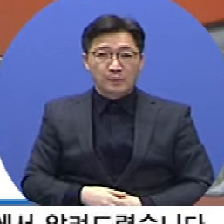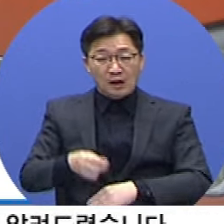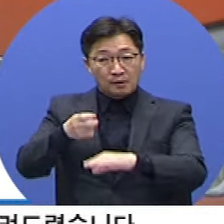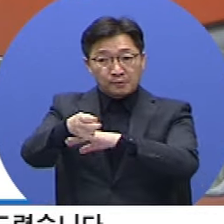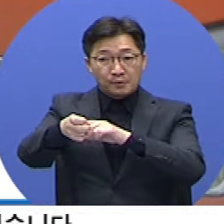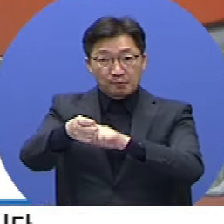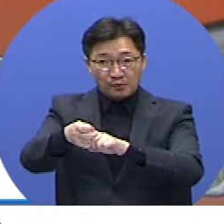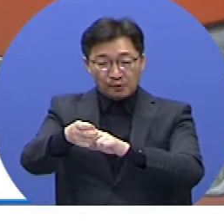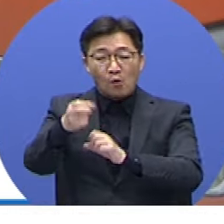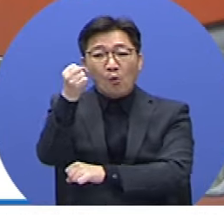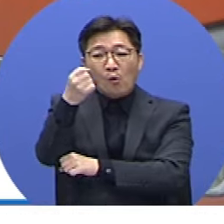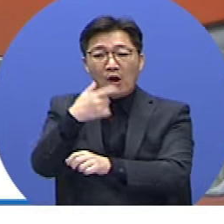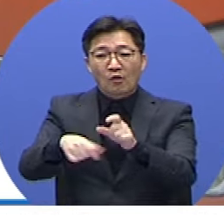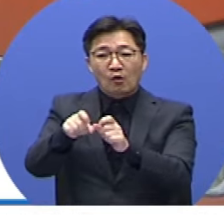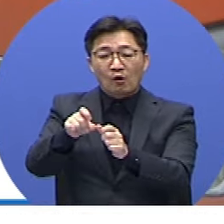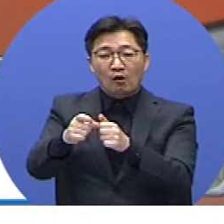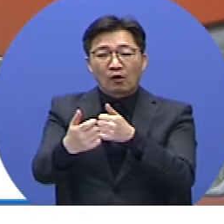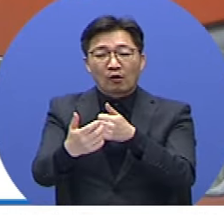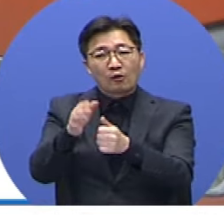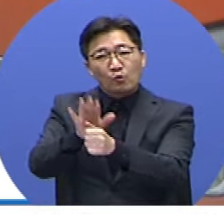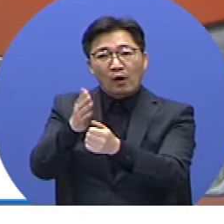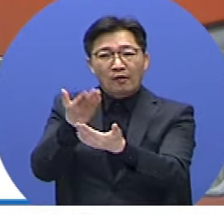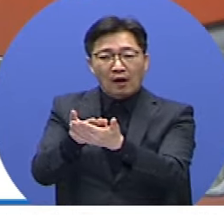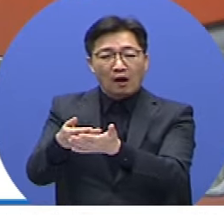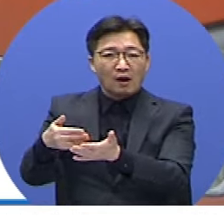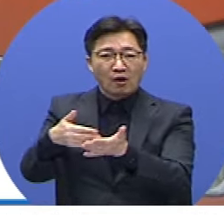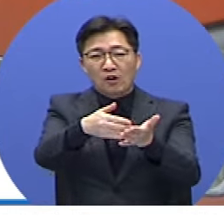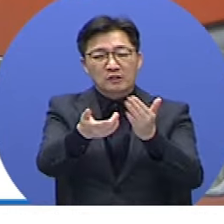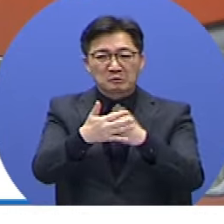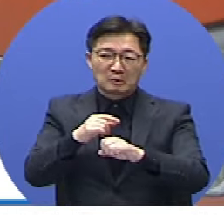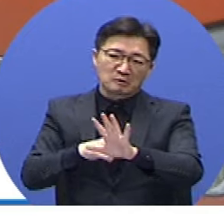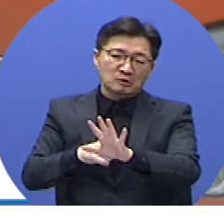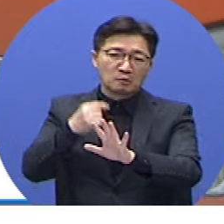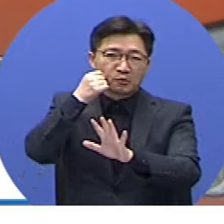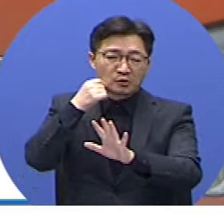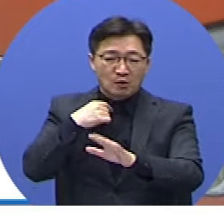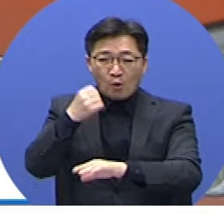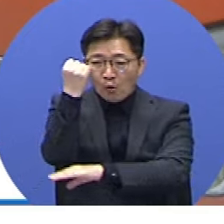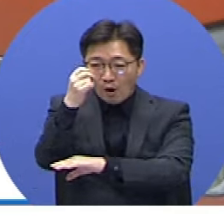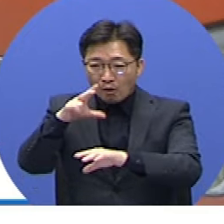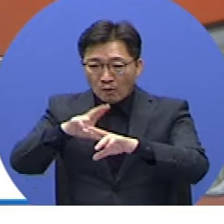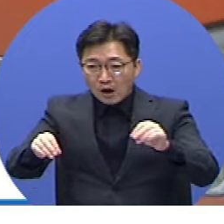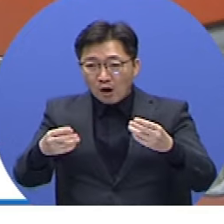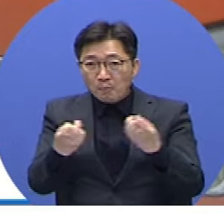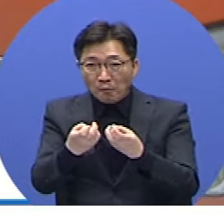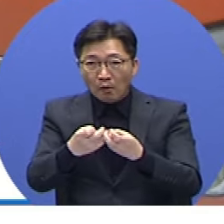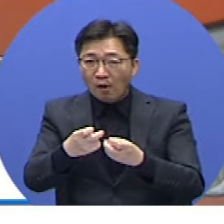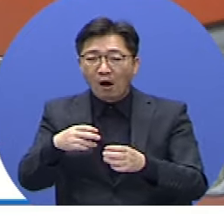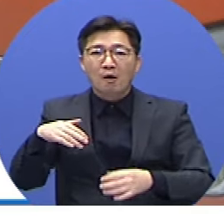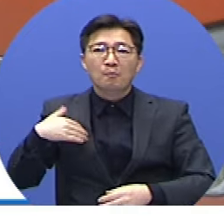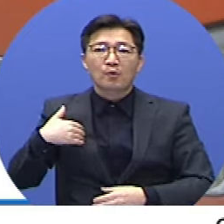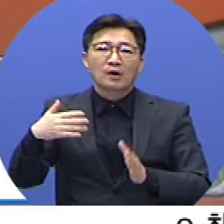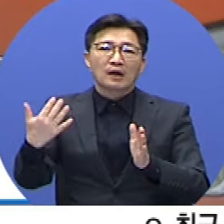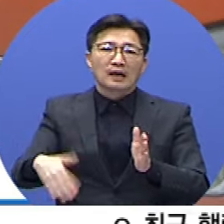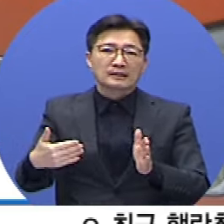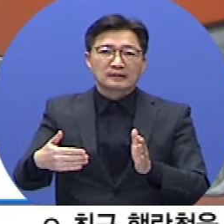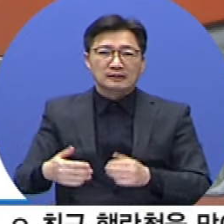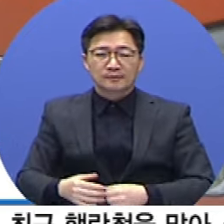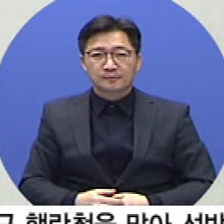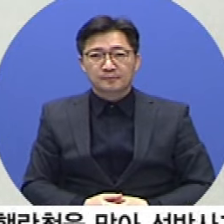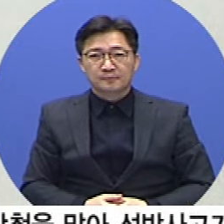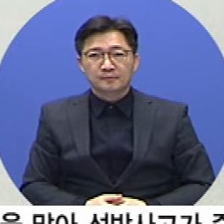역액은 자치단체에 추가 지원을 요청하고 있지만 근본적인 해법은 나오지 않고 있습니다. 강훈 기자가 취재했습니다.